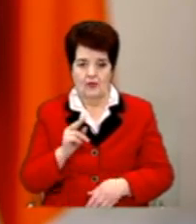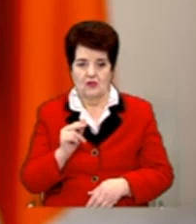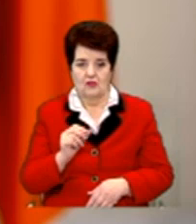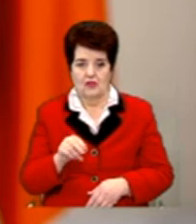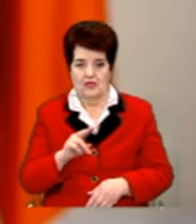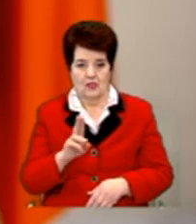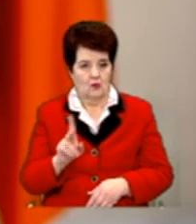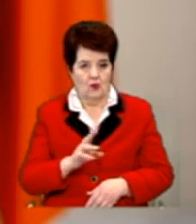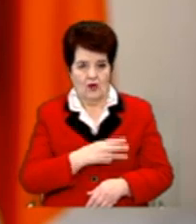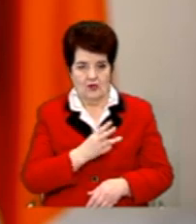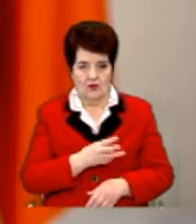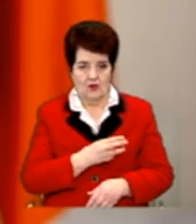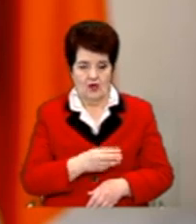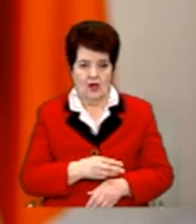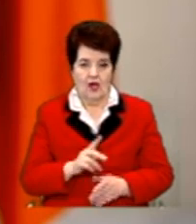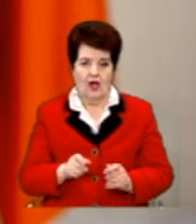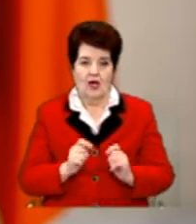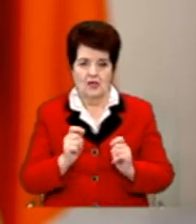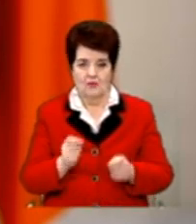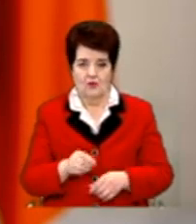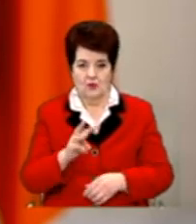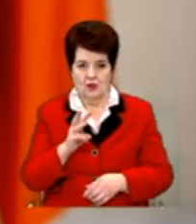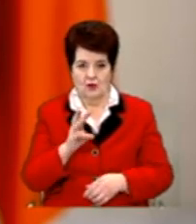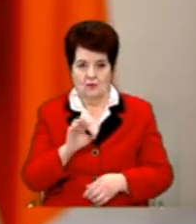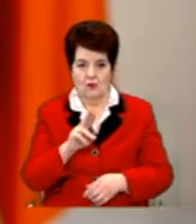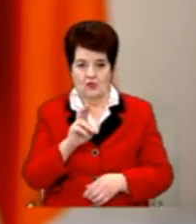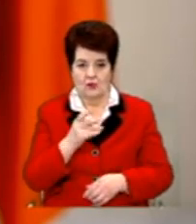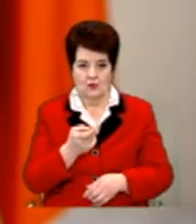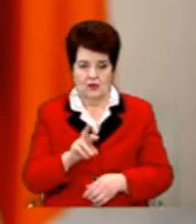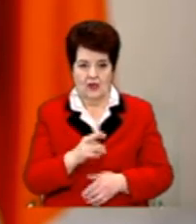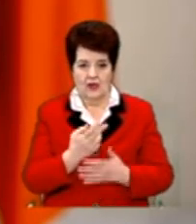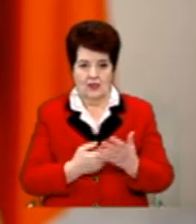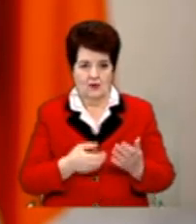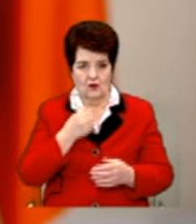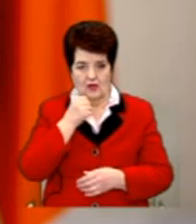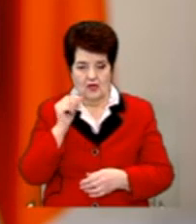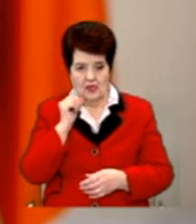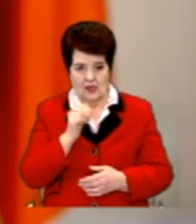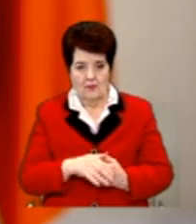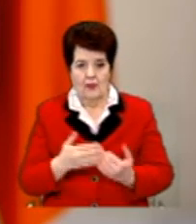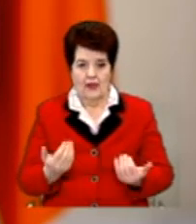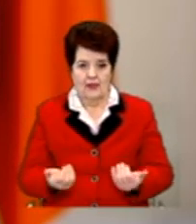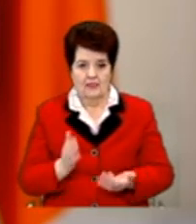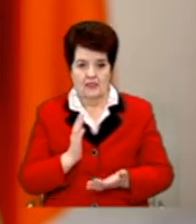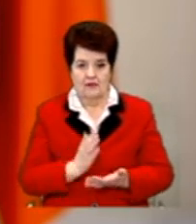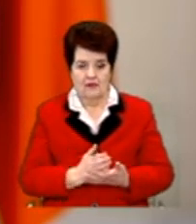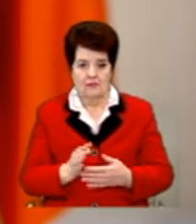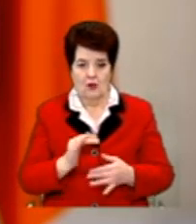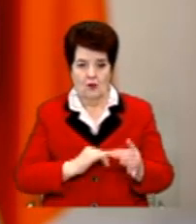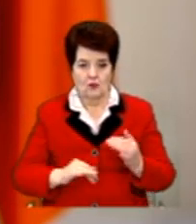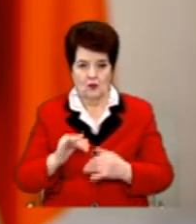nu a dorit, a depus moțiune, moțiunea a trecut ieri. Astăzi avem